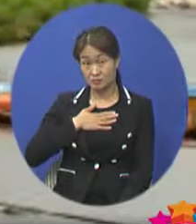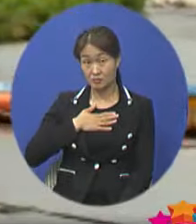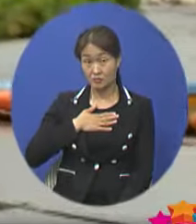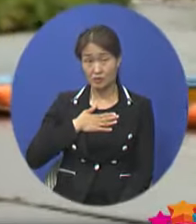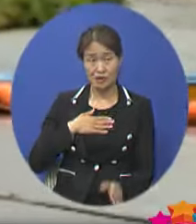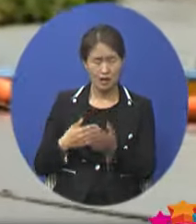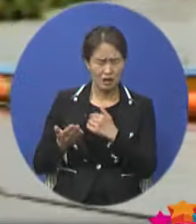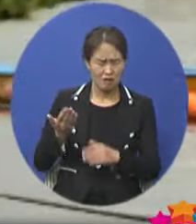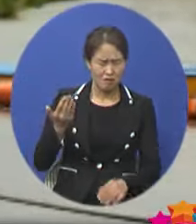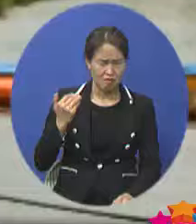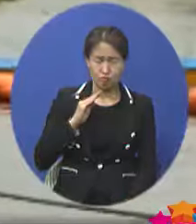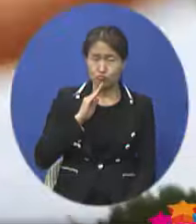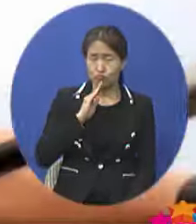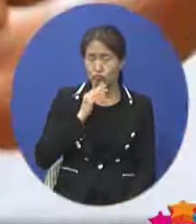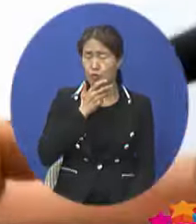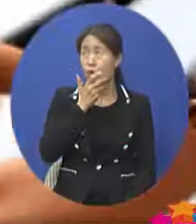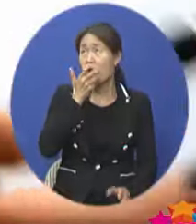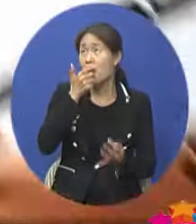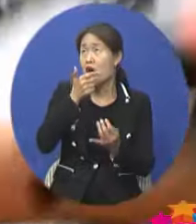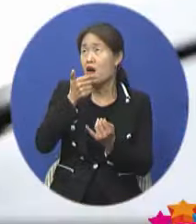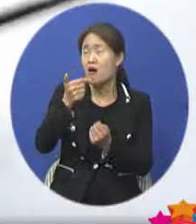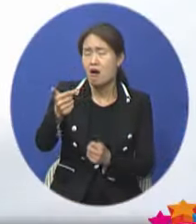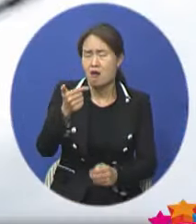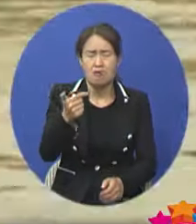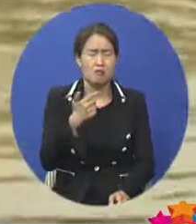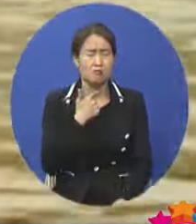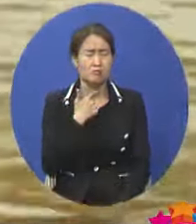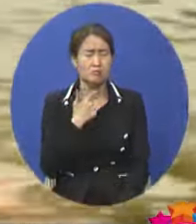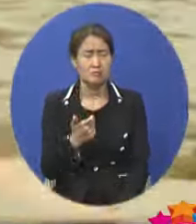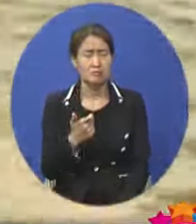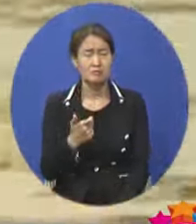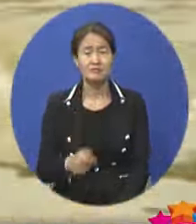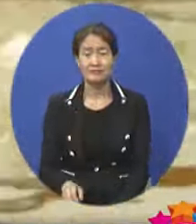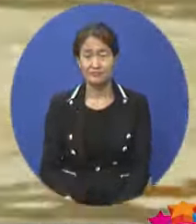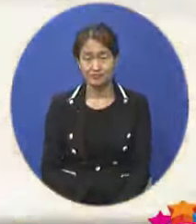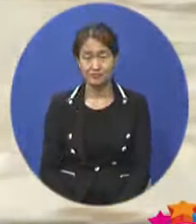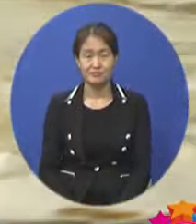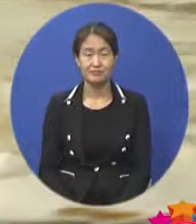왕년에 나 왕년에 참 꿈도 많았다